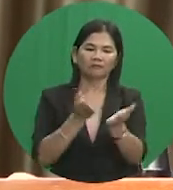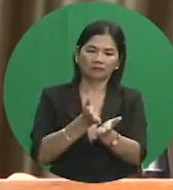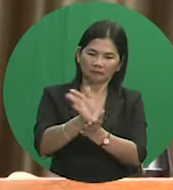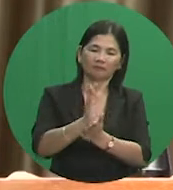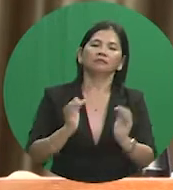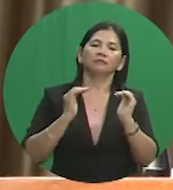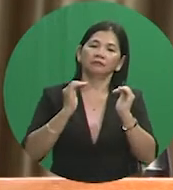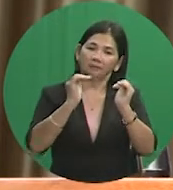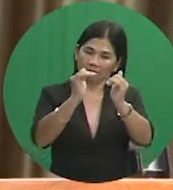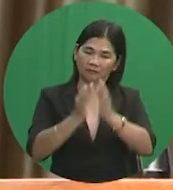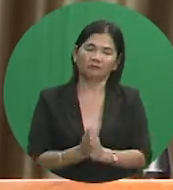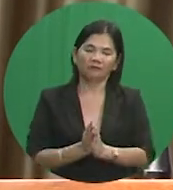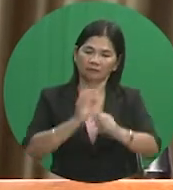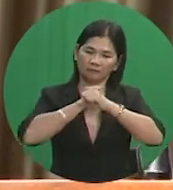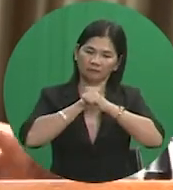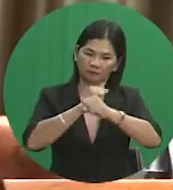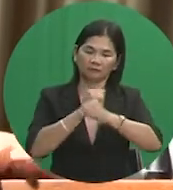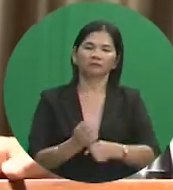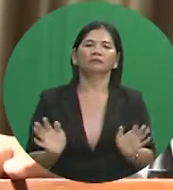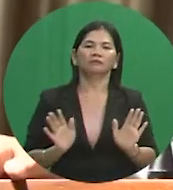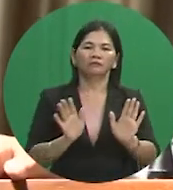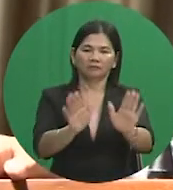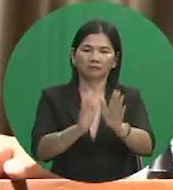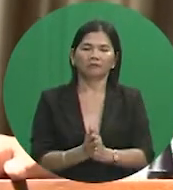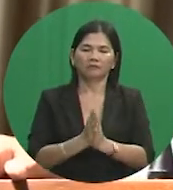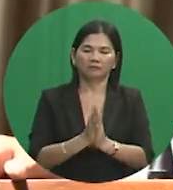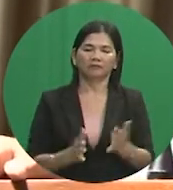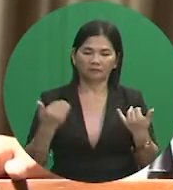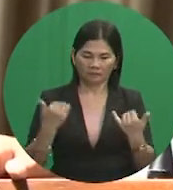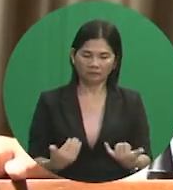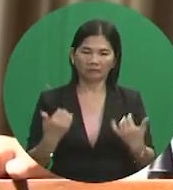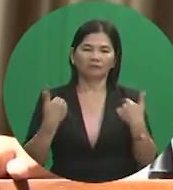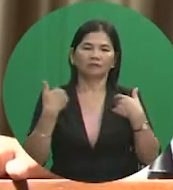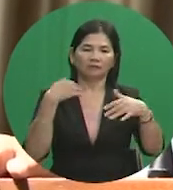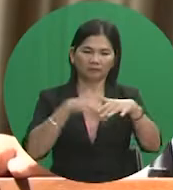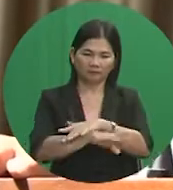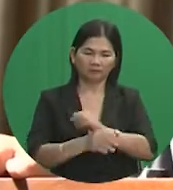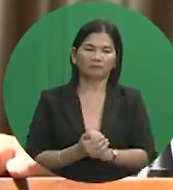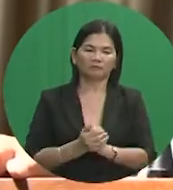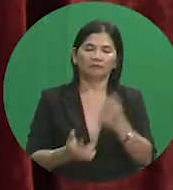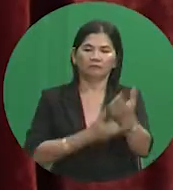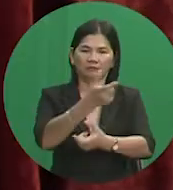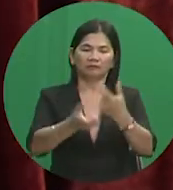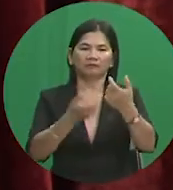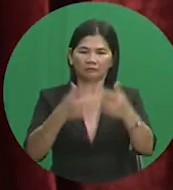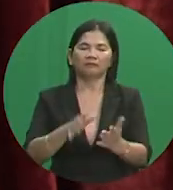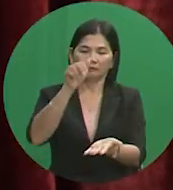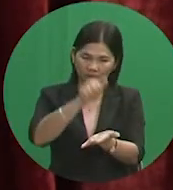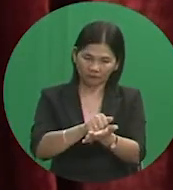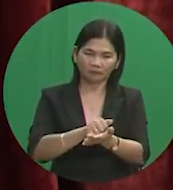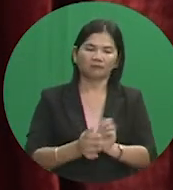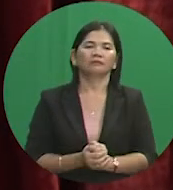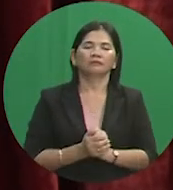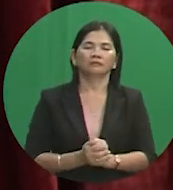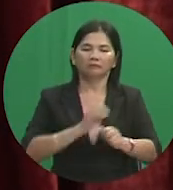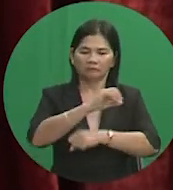สมาเพียบหนึ่งกากาปีห้อยจมรุ่นเอาสมเลยระบบปุ๋ยดักโจลเติร์คน้องดำนาคาทเวก้าสำหรับจัดประ